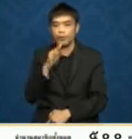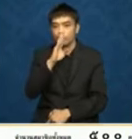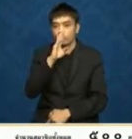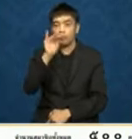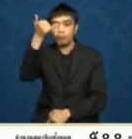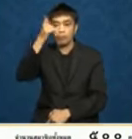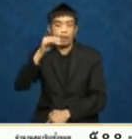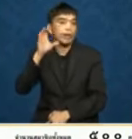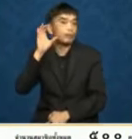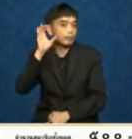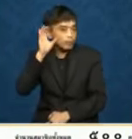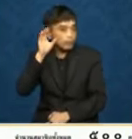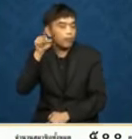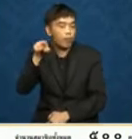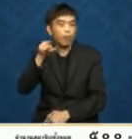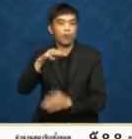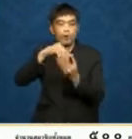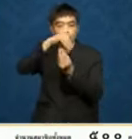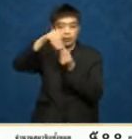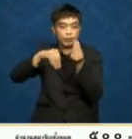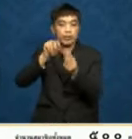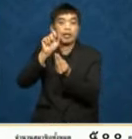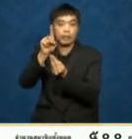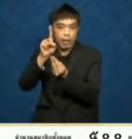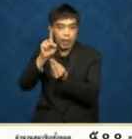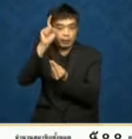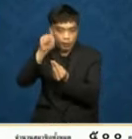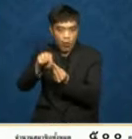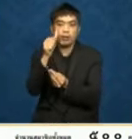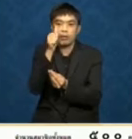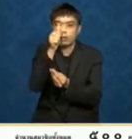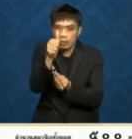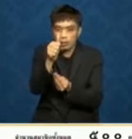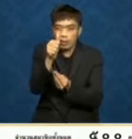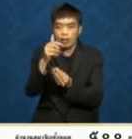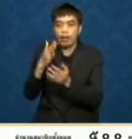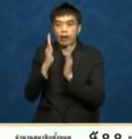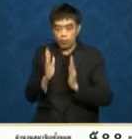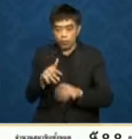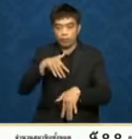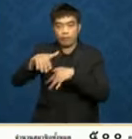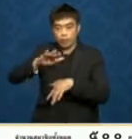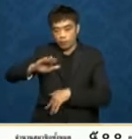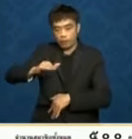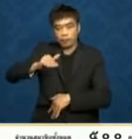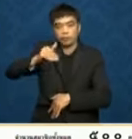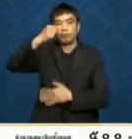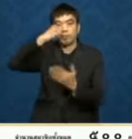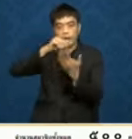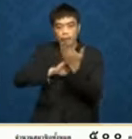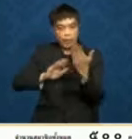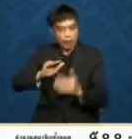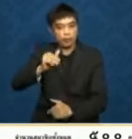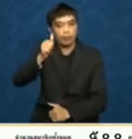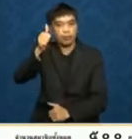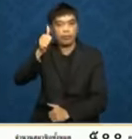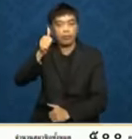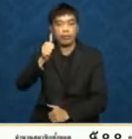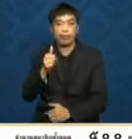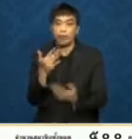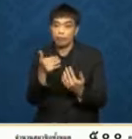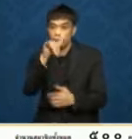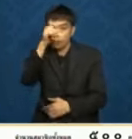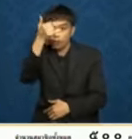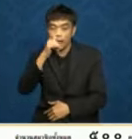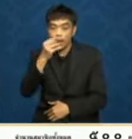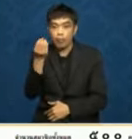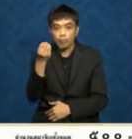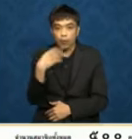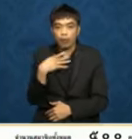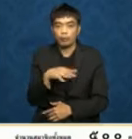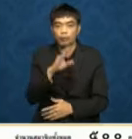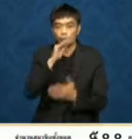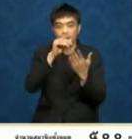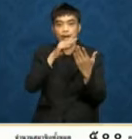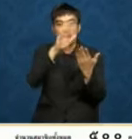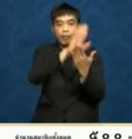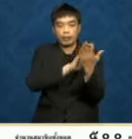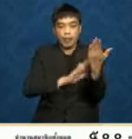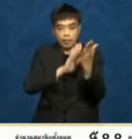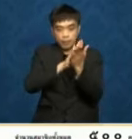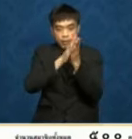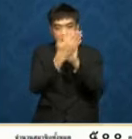ท